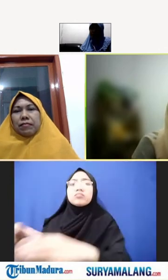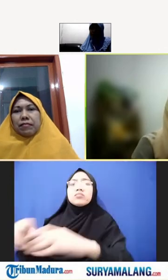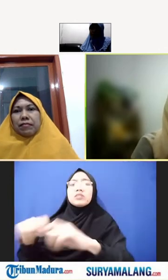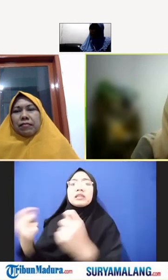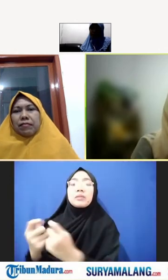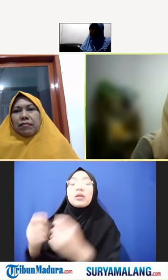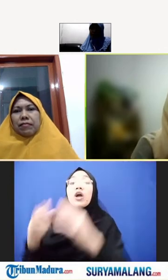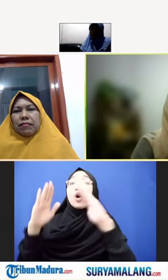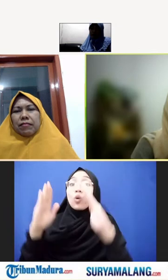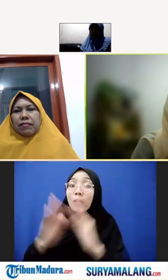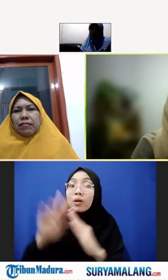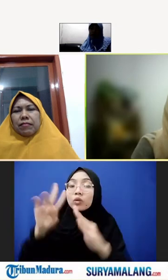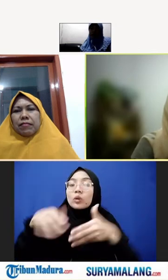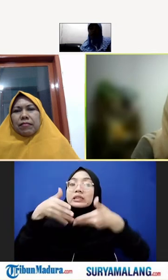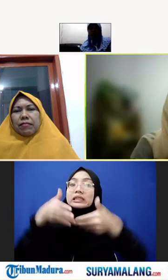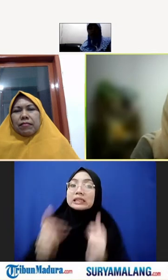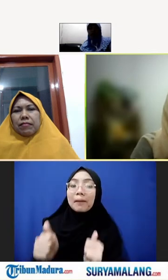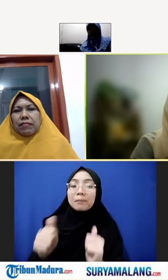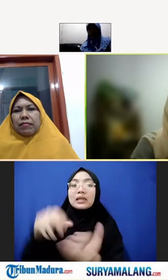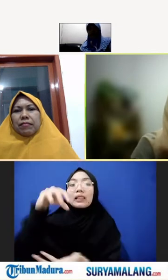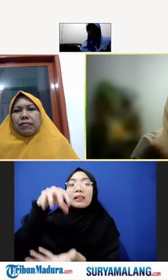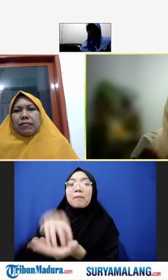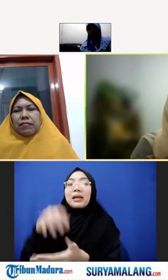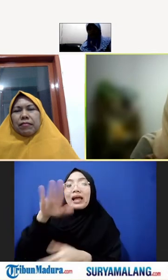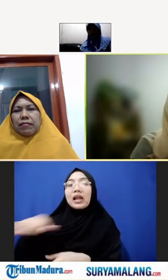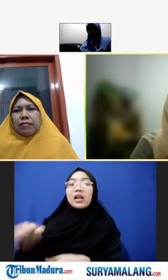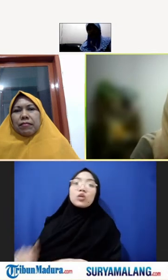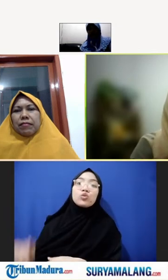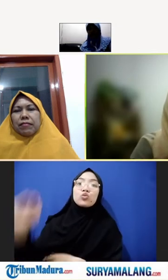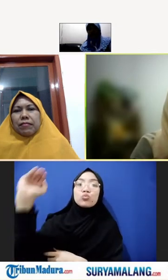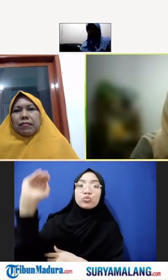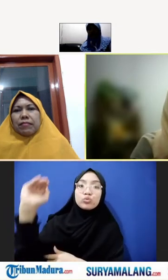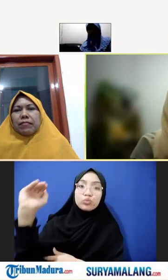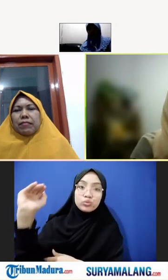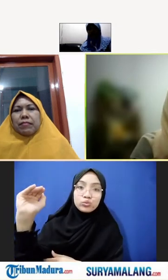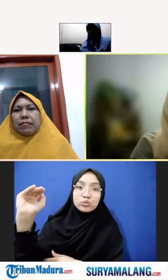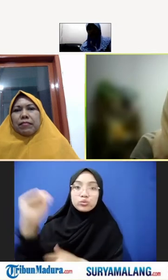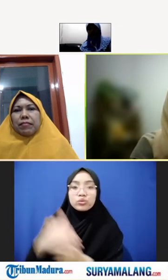harus siap menjadi tempat bertumbuhnya anak.